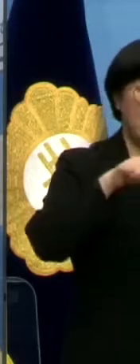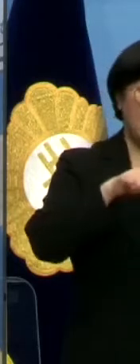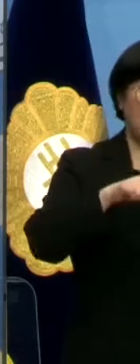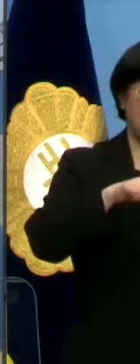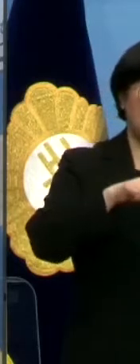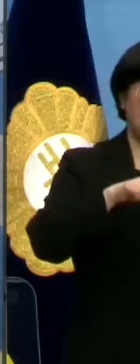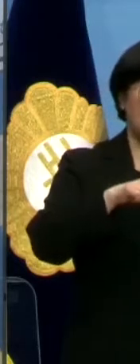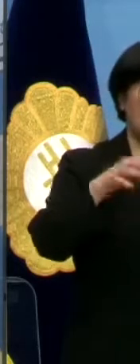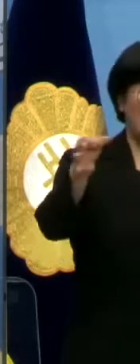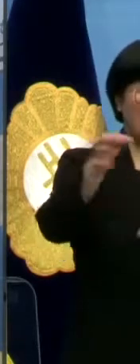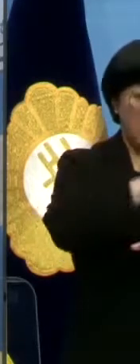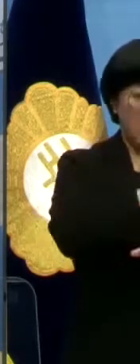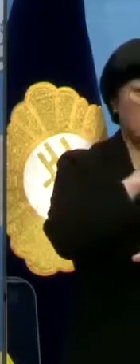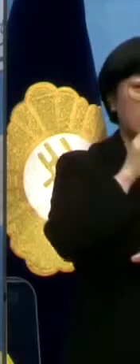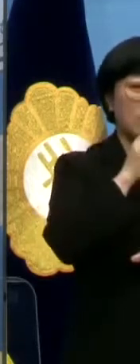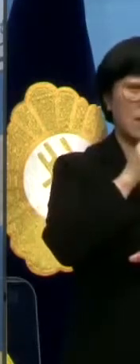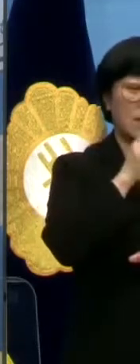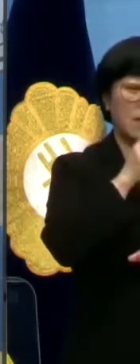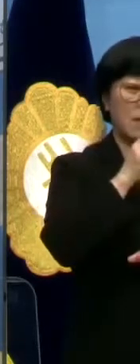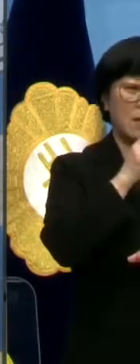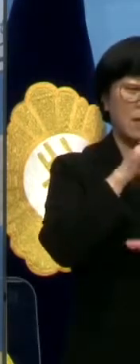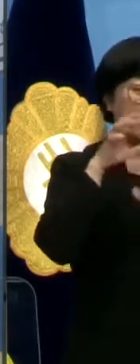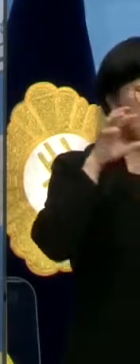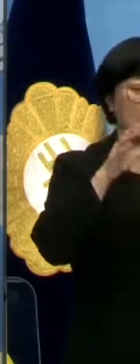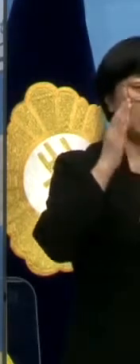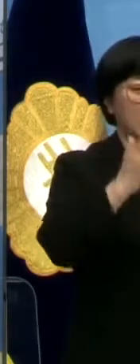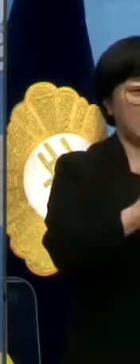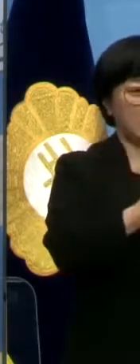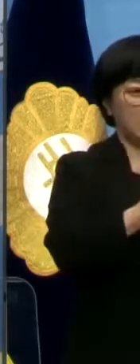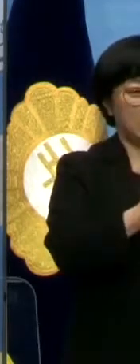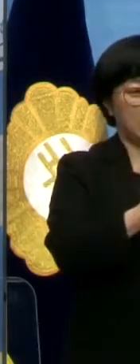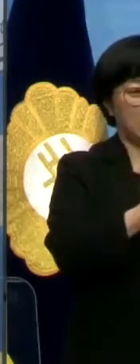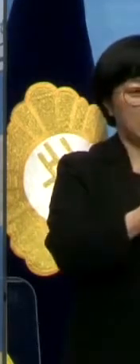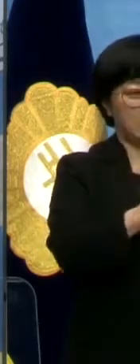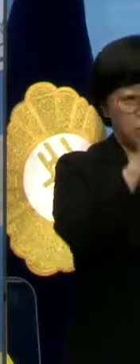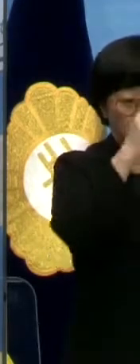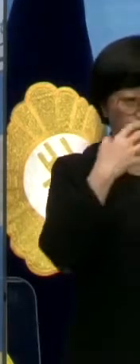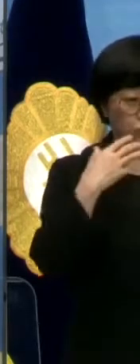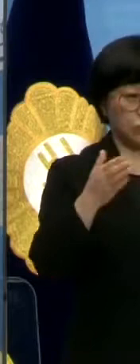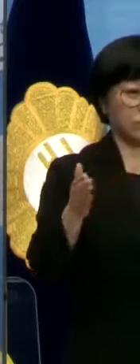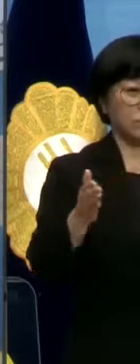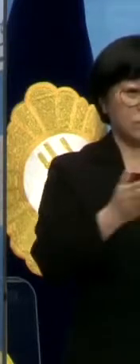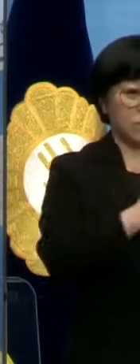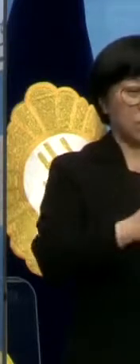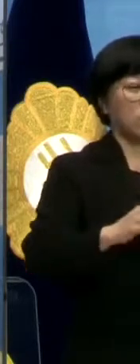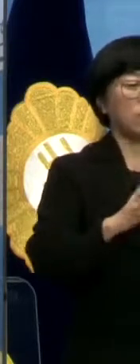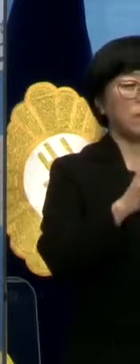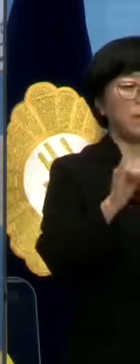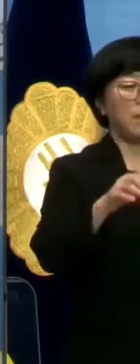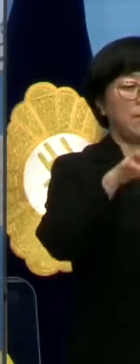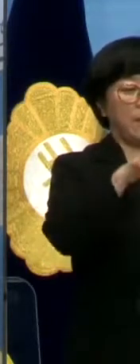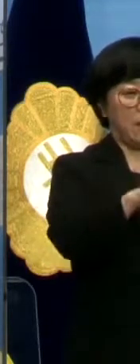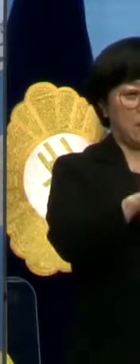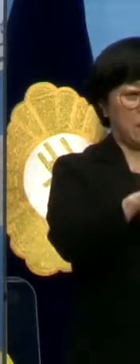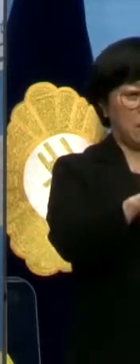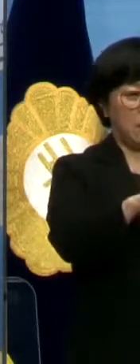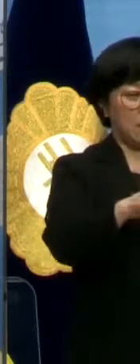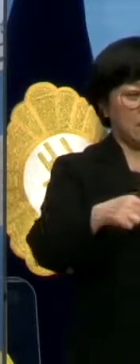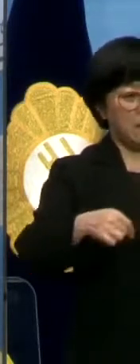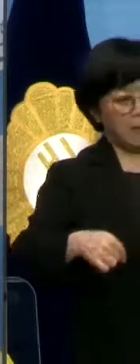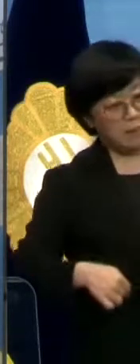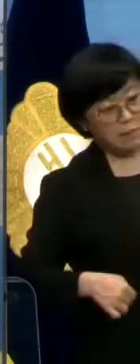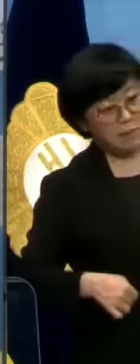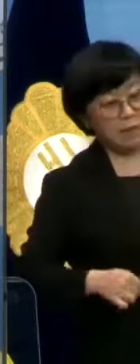반강제적으로 돈을 내놓으라고 욱박지르지 말고 정부부터 국민 앞에